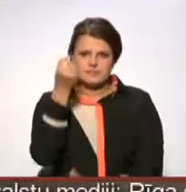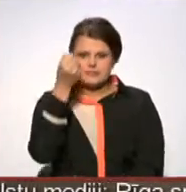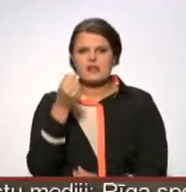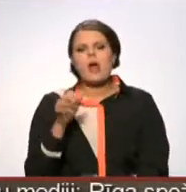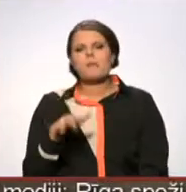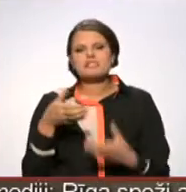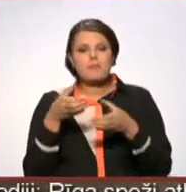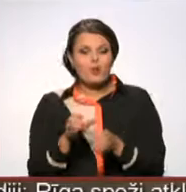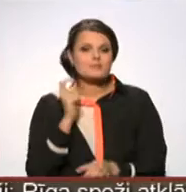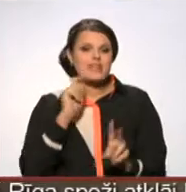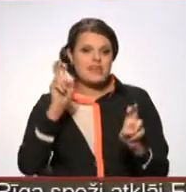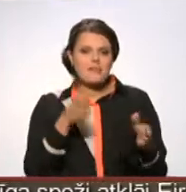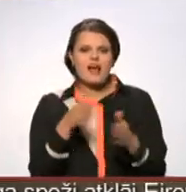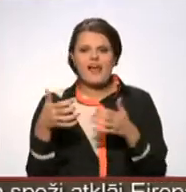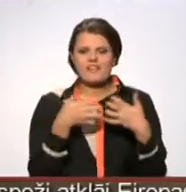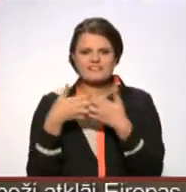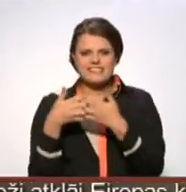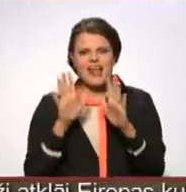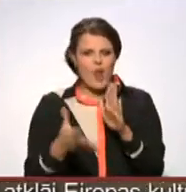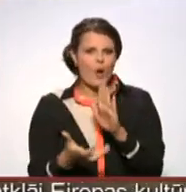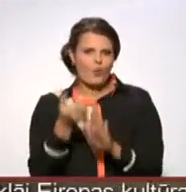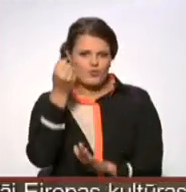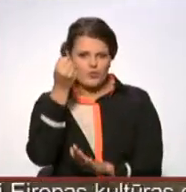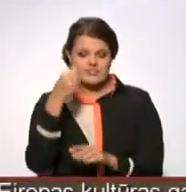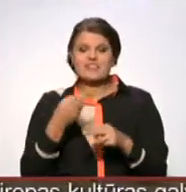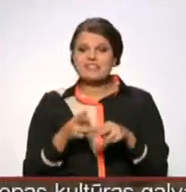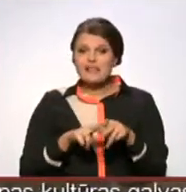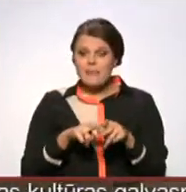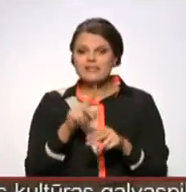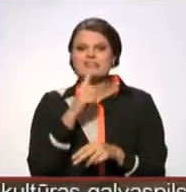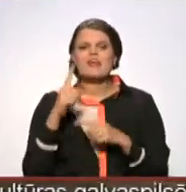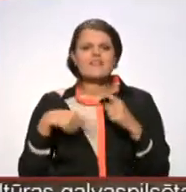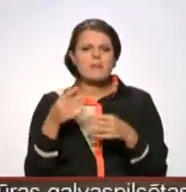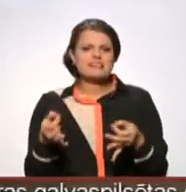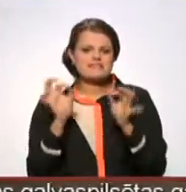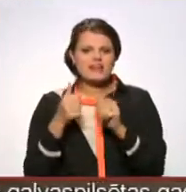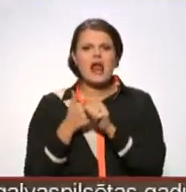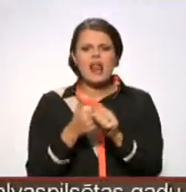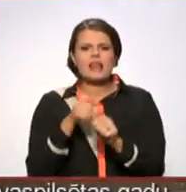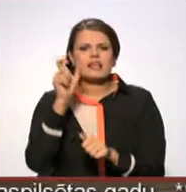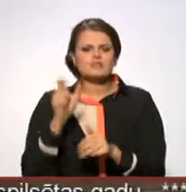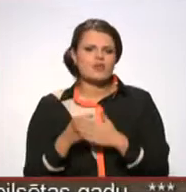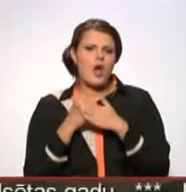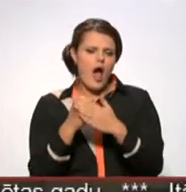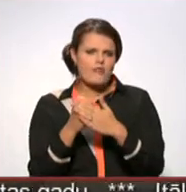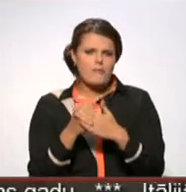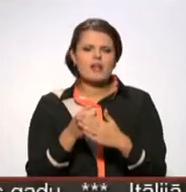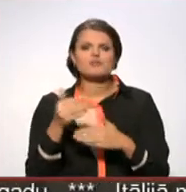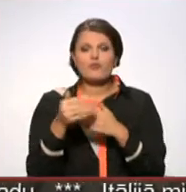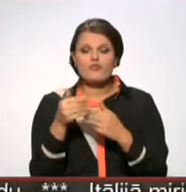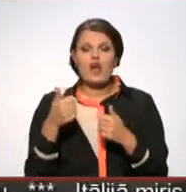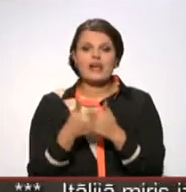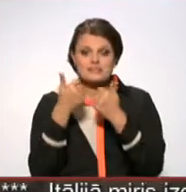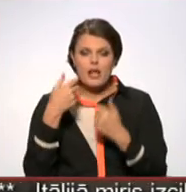Basketbola klubs Jēkabpils gatavs cīnīties, lai gūtu uzvaras, tāpēc ar viens svarīgs ir līdzvietēju atbalsts. Tuvākā spēle gaidām